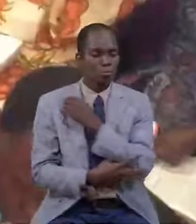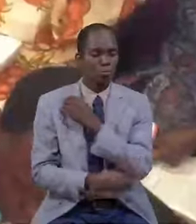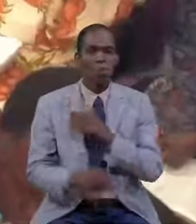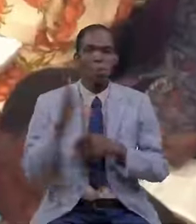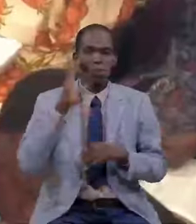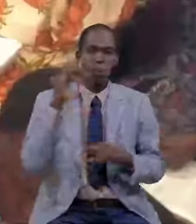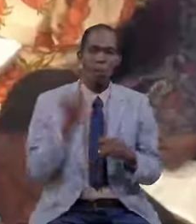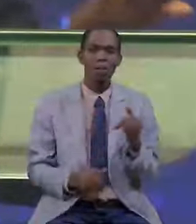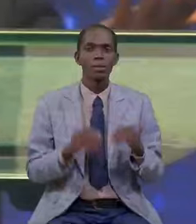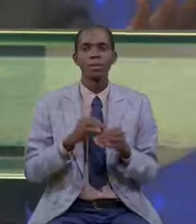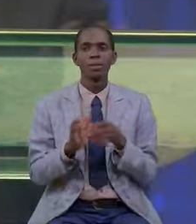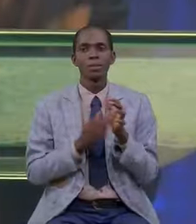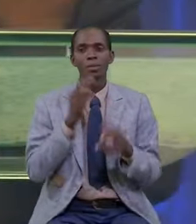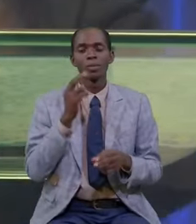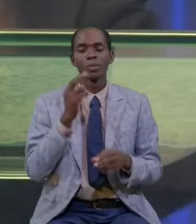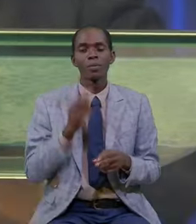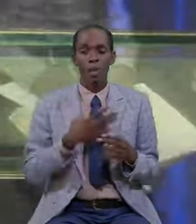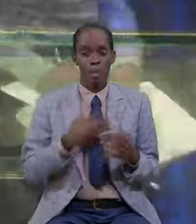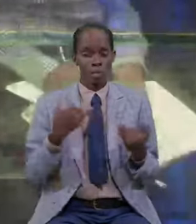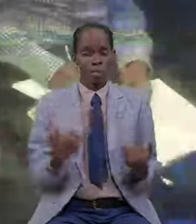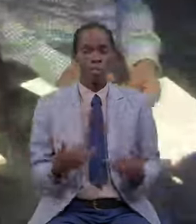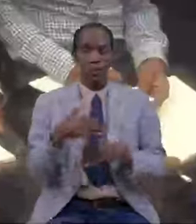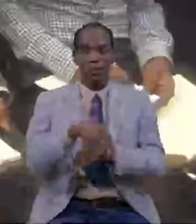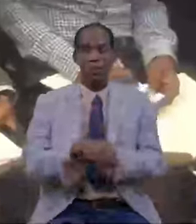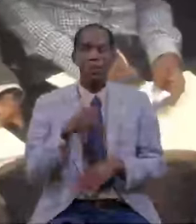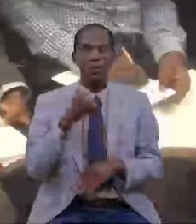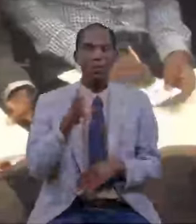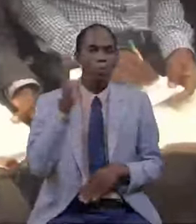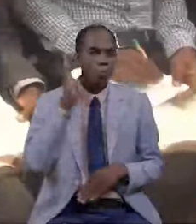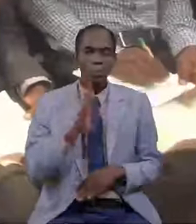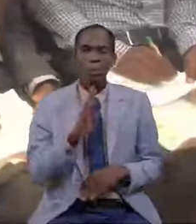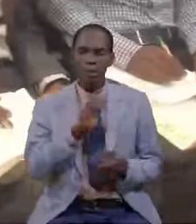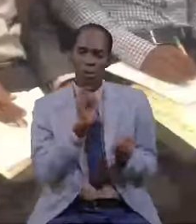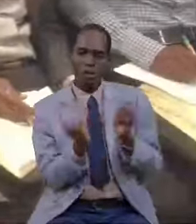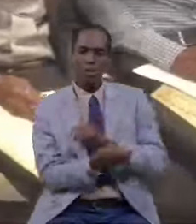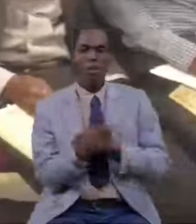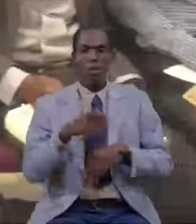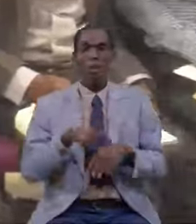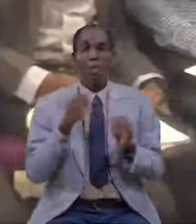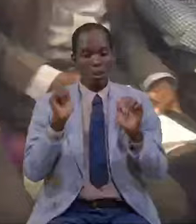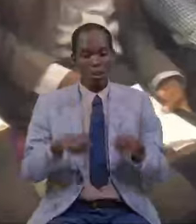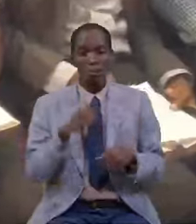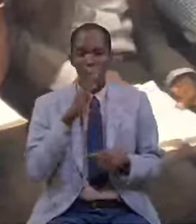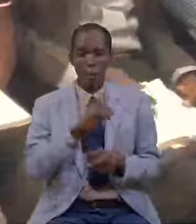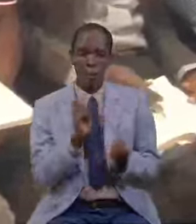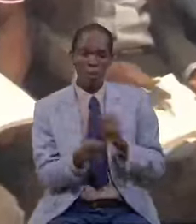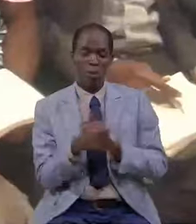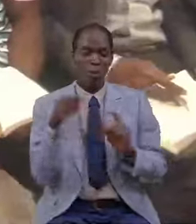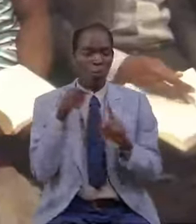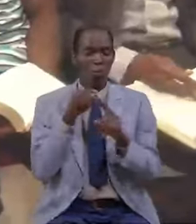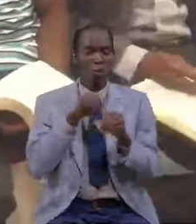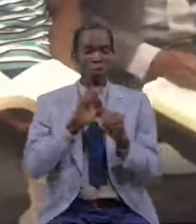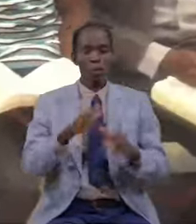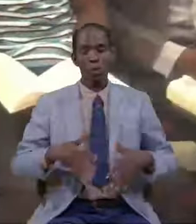prendre fin. Et ce soir, ce peut être un tournant décisif dans votre vie, un tournant décisif dans votre famille,